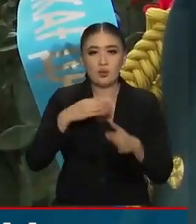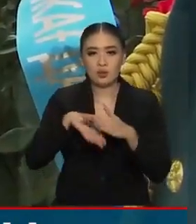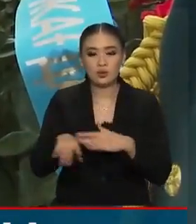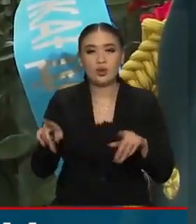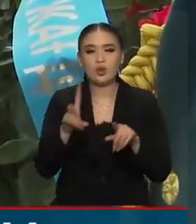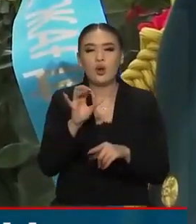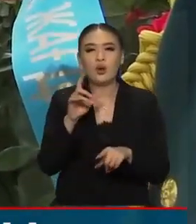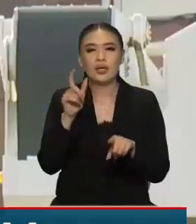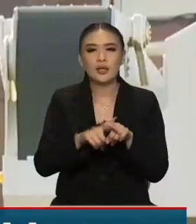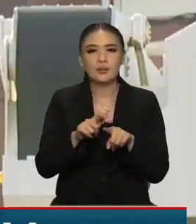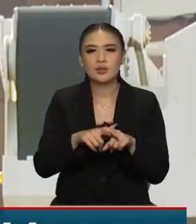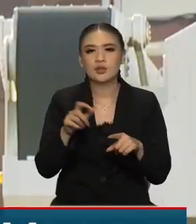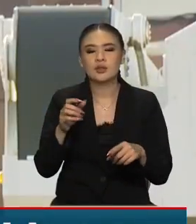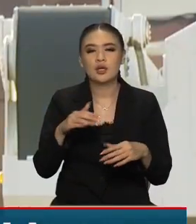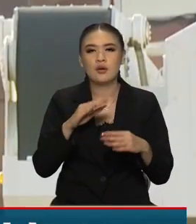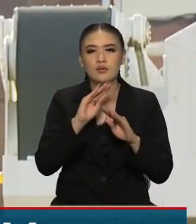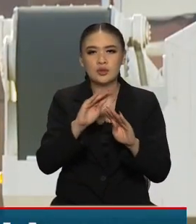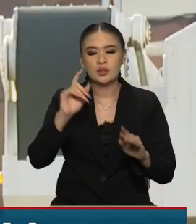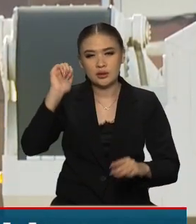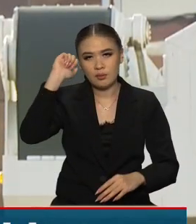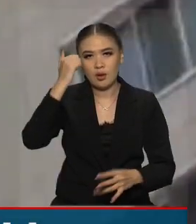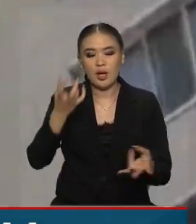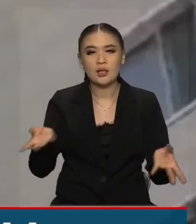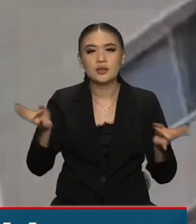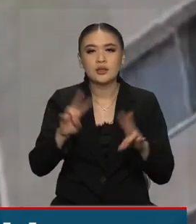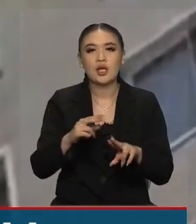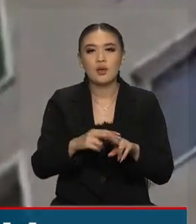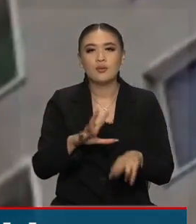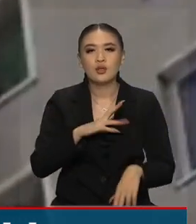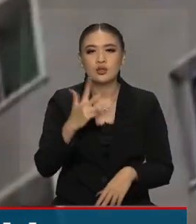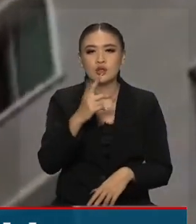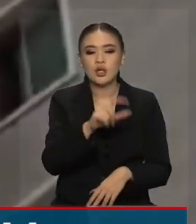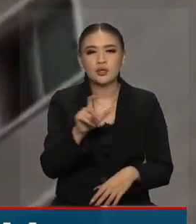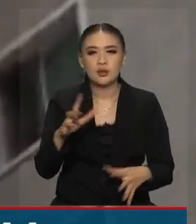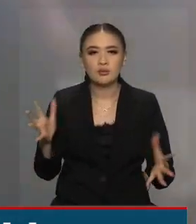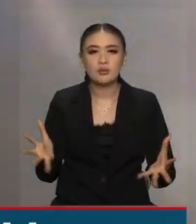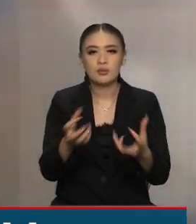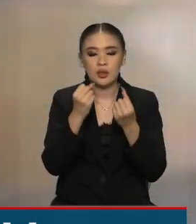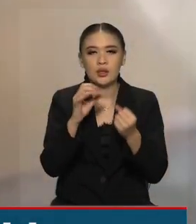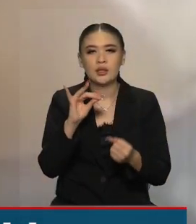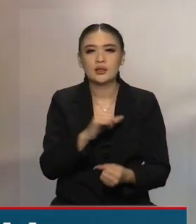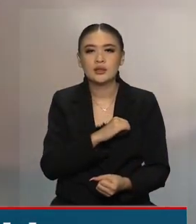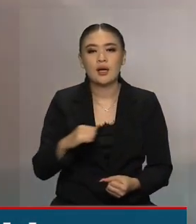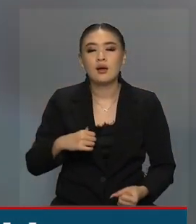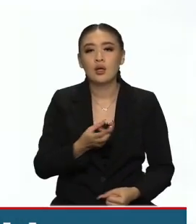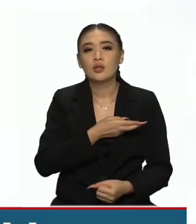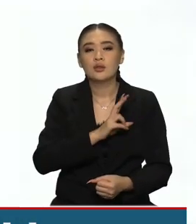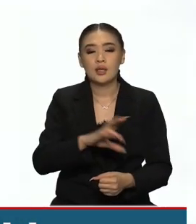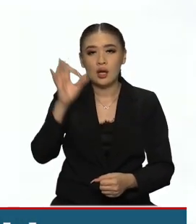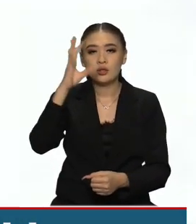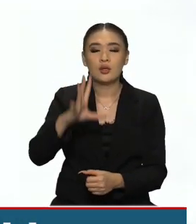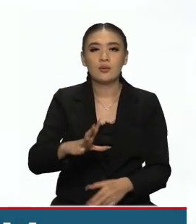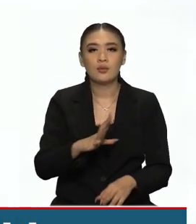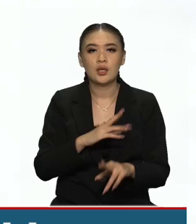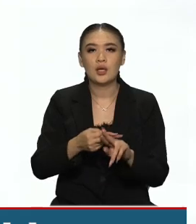ерлігі мәңгі өшпейді. Ол көп қабатты үйде жалынмен арпалысып, үш адамның жанын аман алып қалды. Тау алыстаған сайын биіктей түседі. Сол сияқты